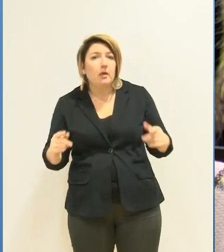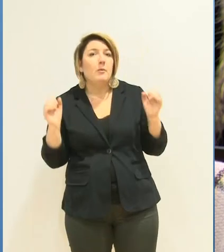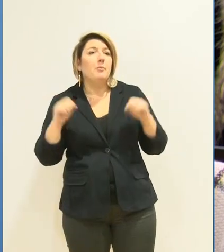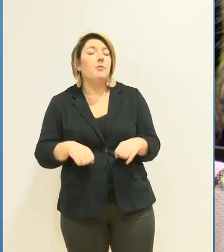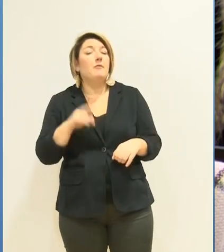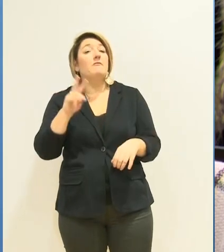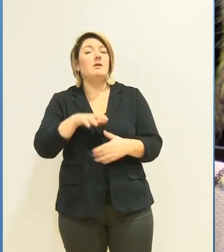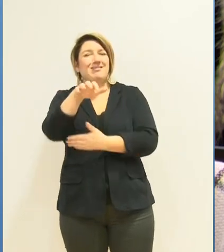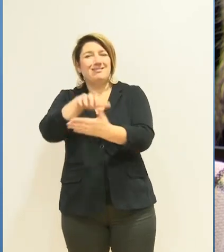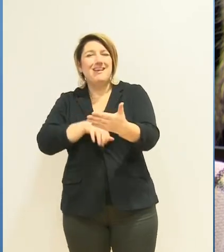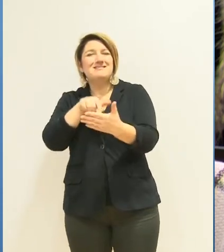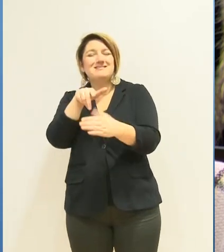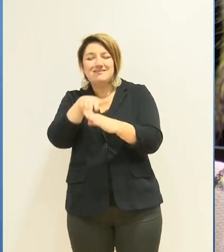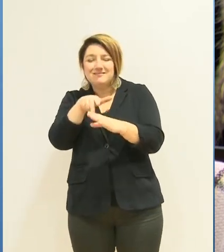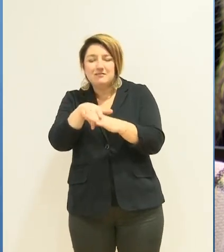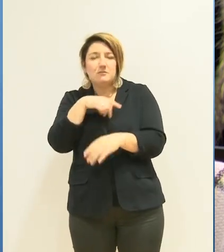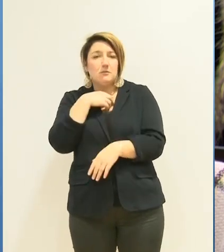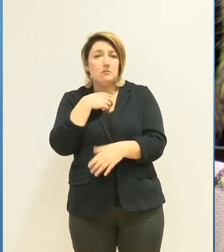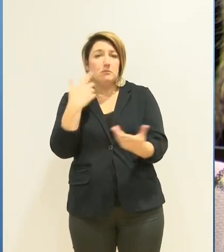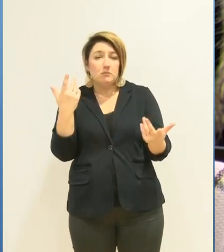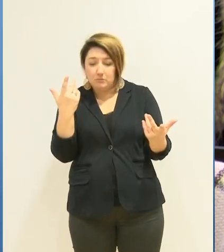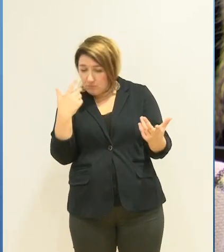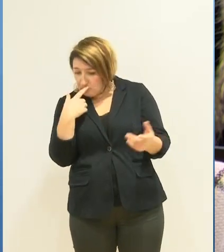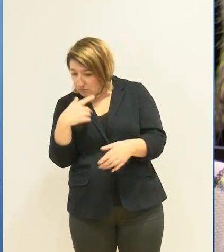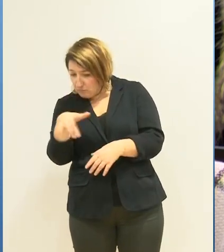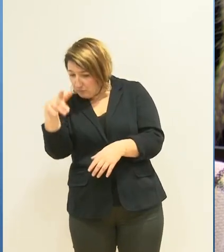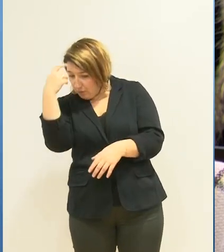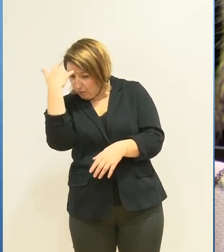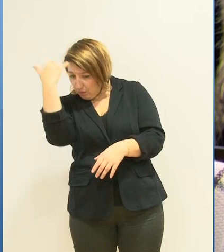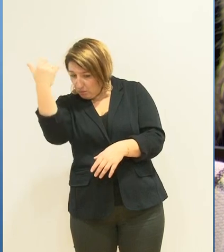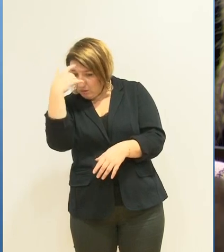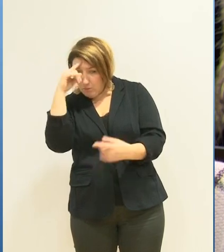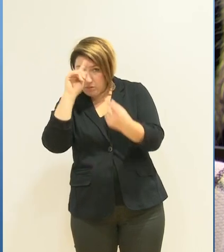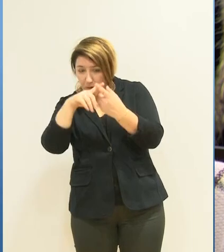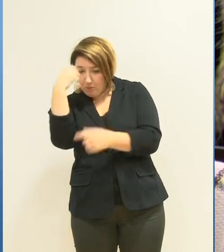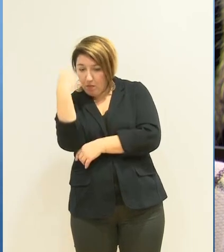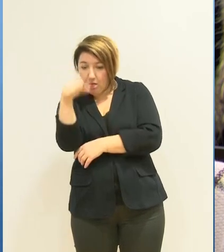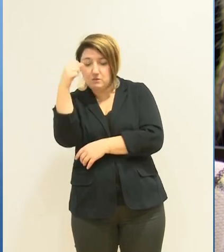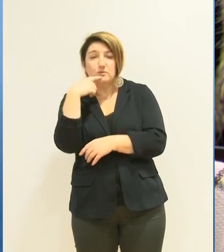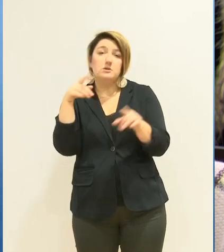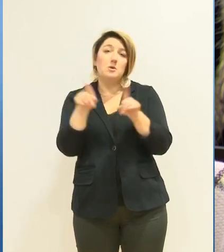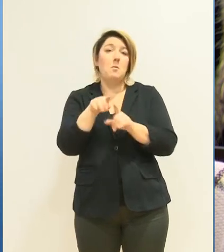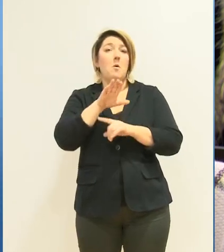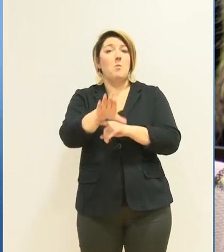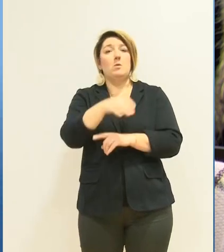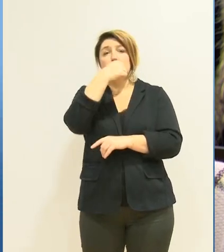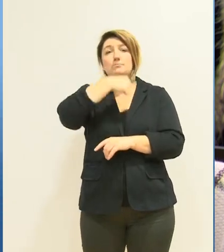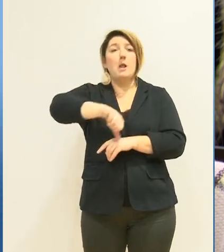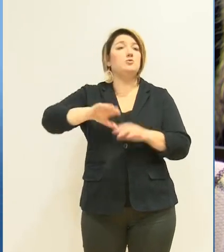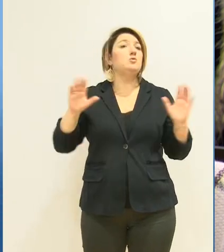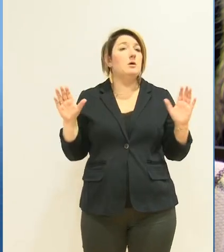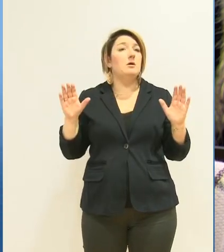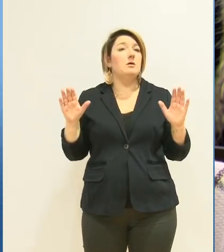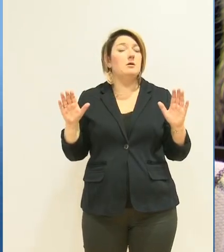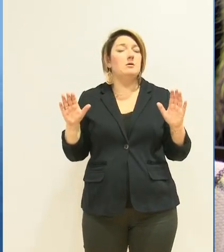rapport est construit autour d'une seule idée c'est une façon de dire qu'en fait il n'y a pas d'autre choix c'est le processus de pensée qui mène au